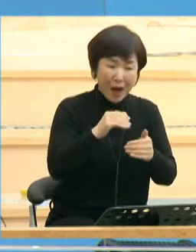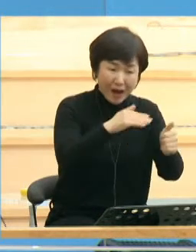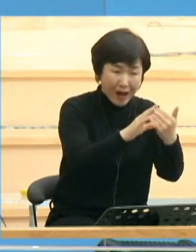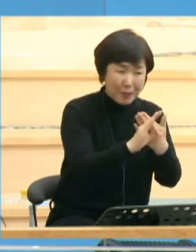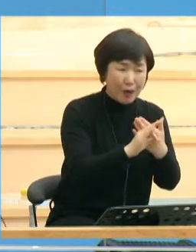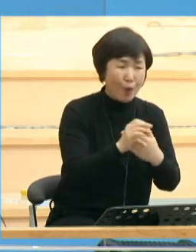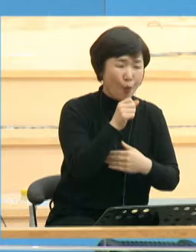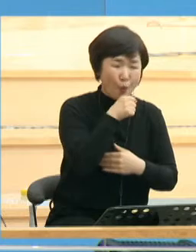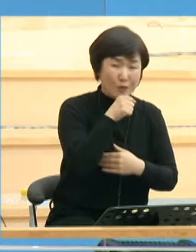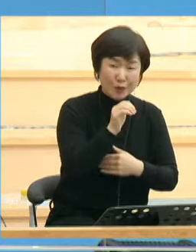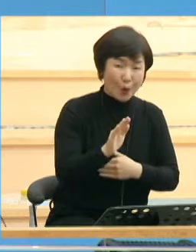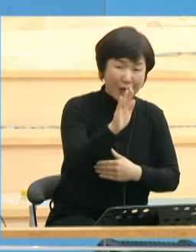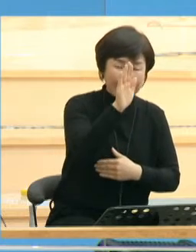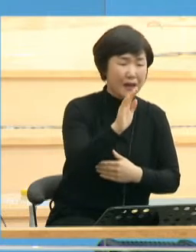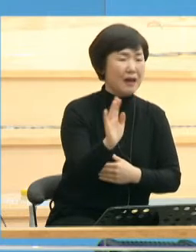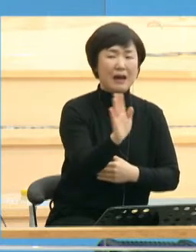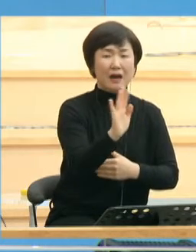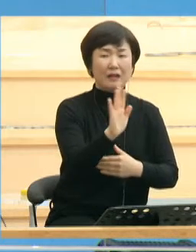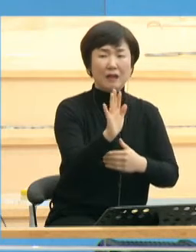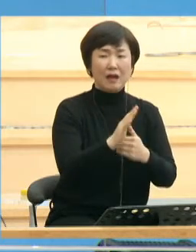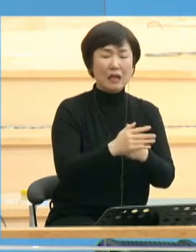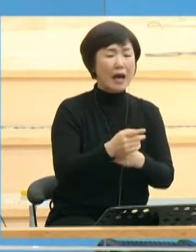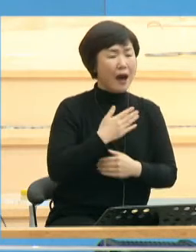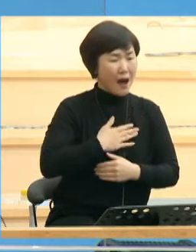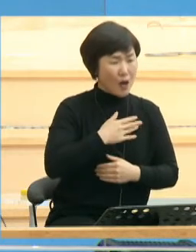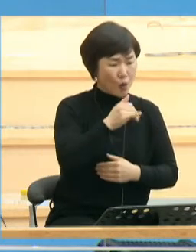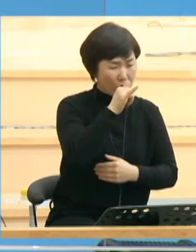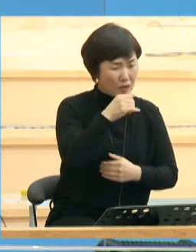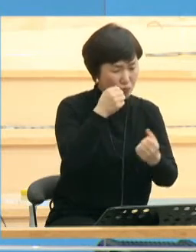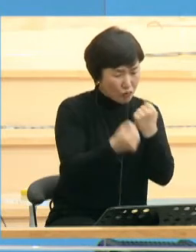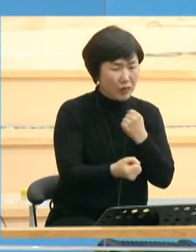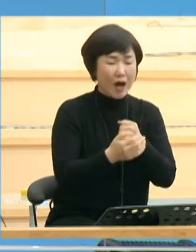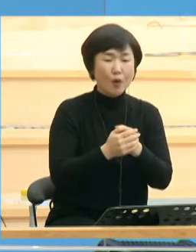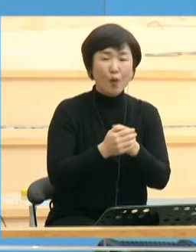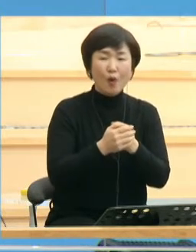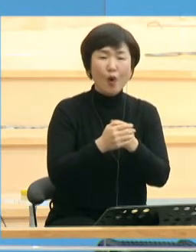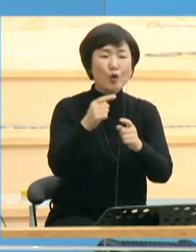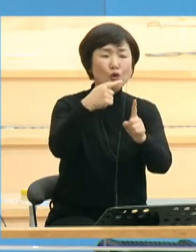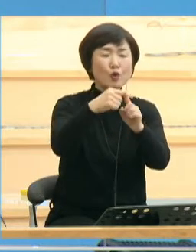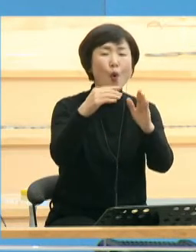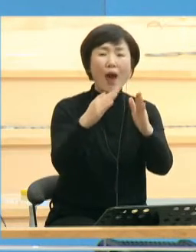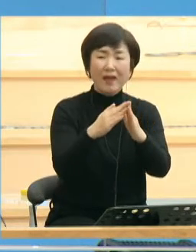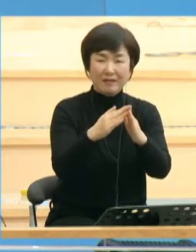신앙 만큼은 강력한 믿음이 있어 된다